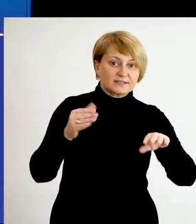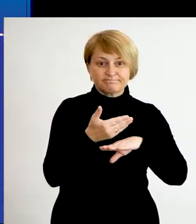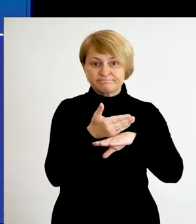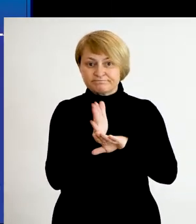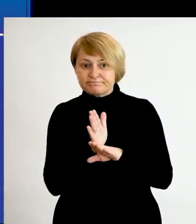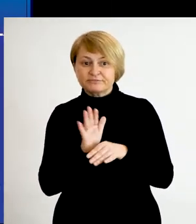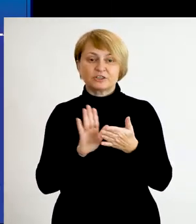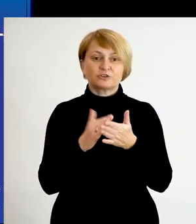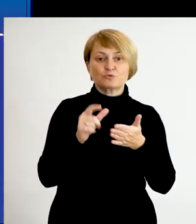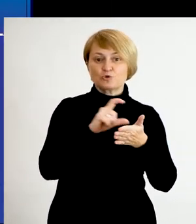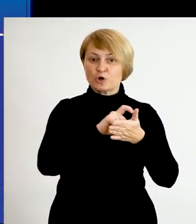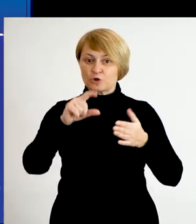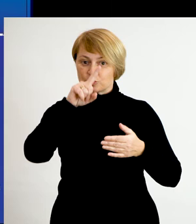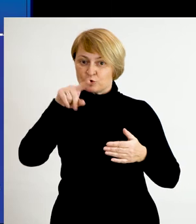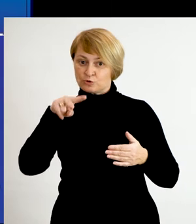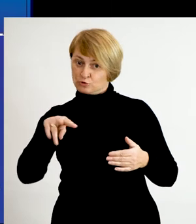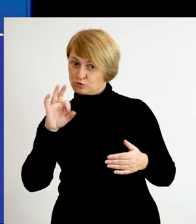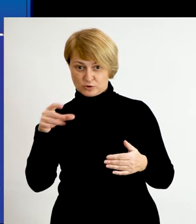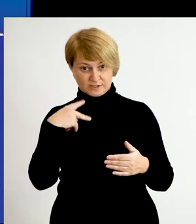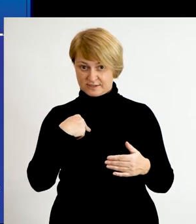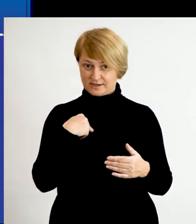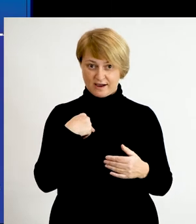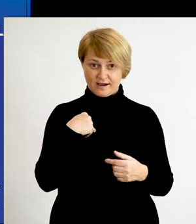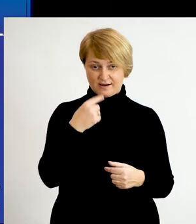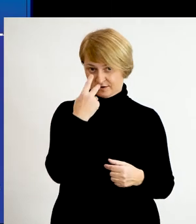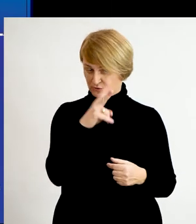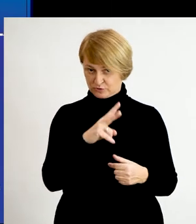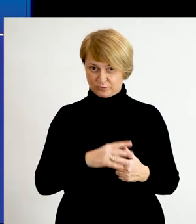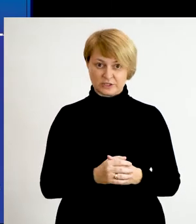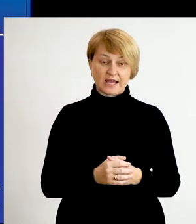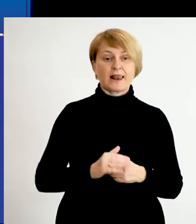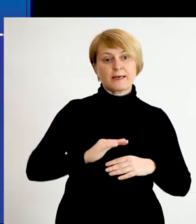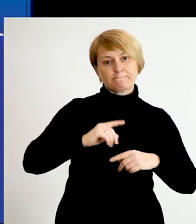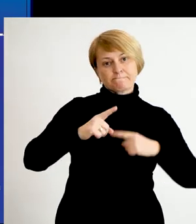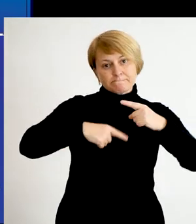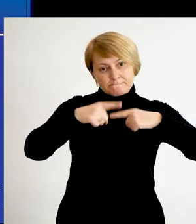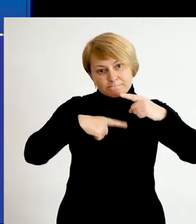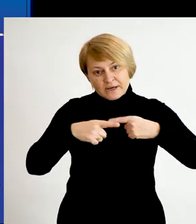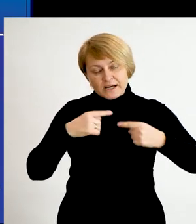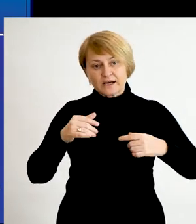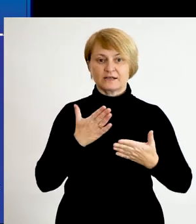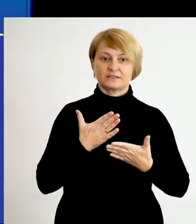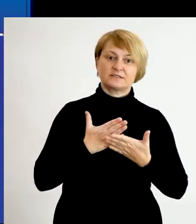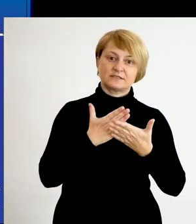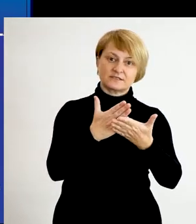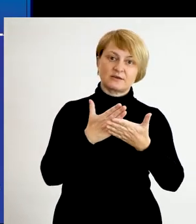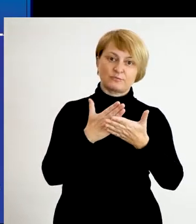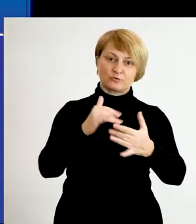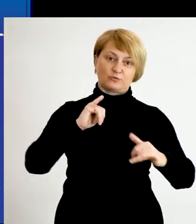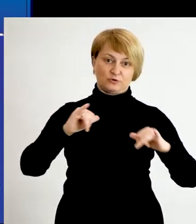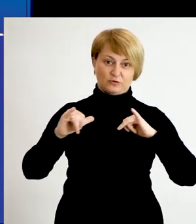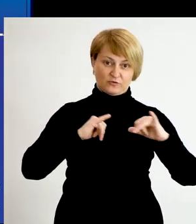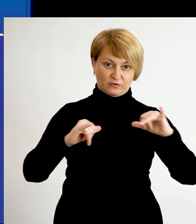na jakieś konto w ZUS-ie i tyle je będziemy widzieli. Niemniej taki mechanizm zaproponował rząd